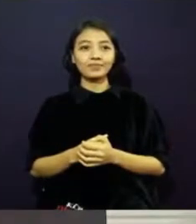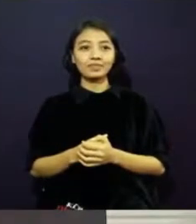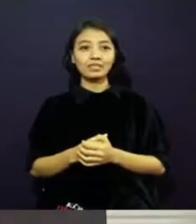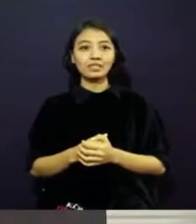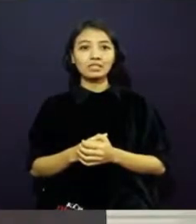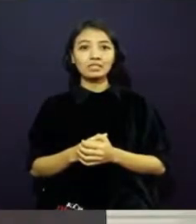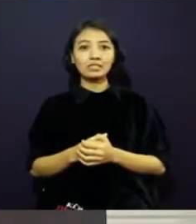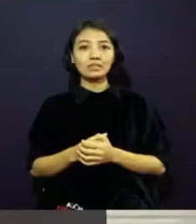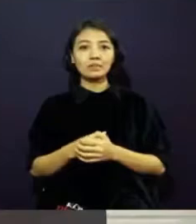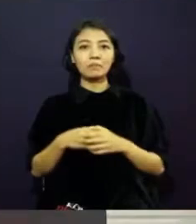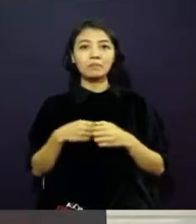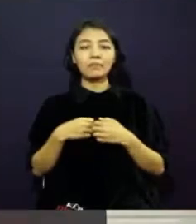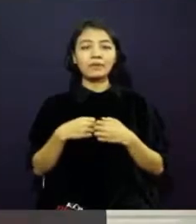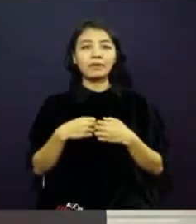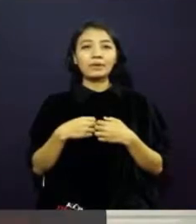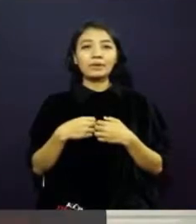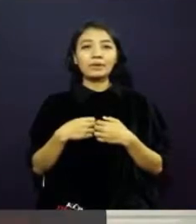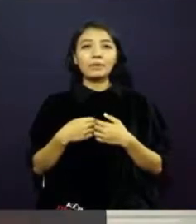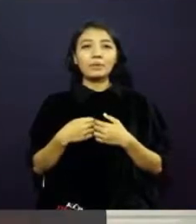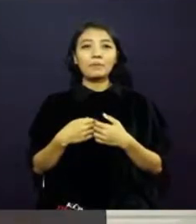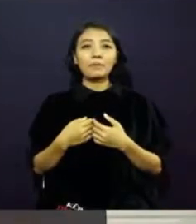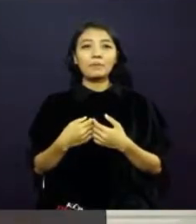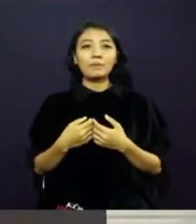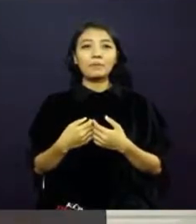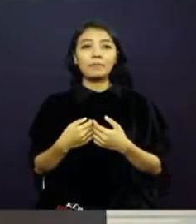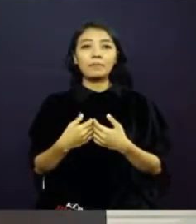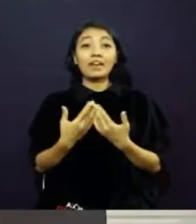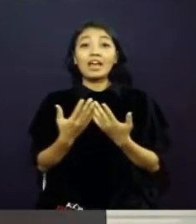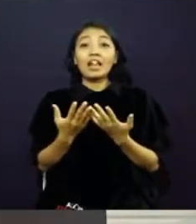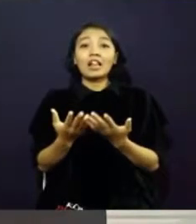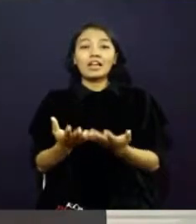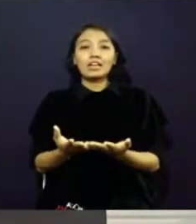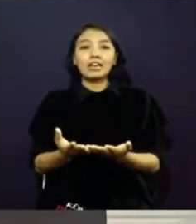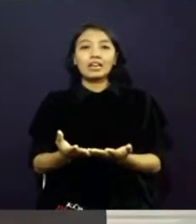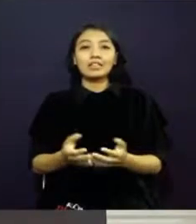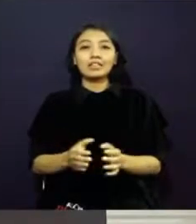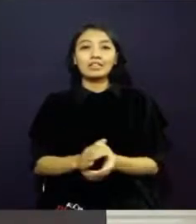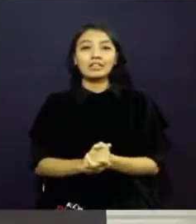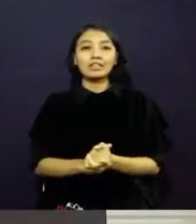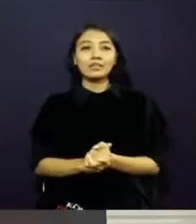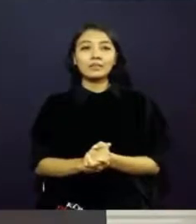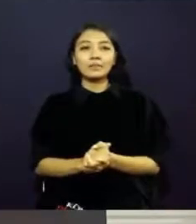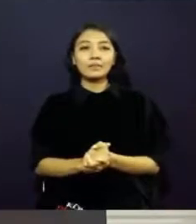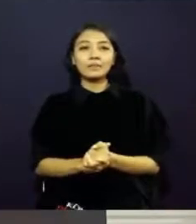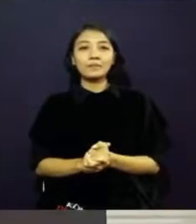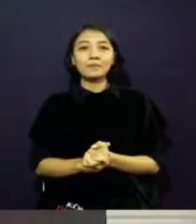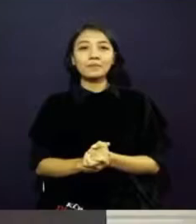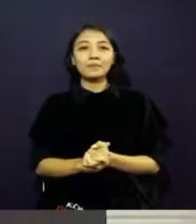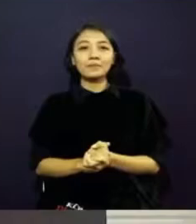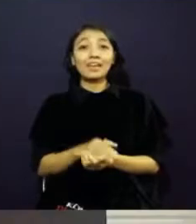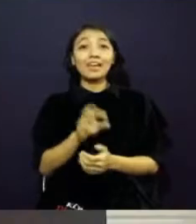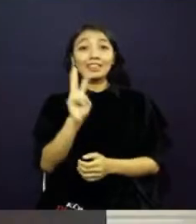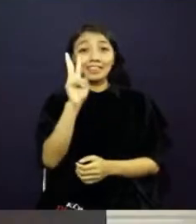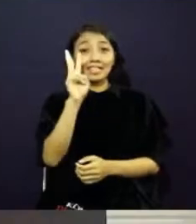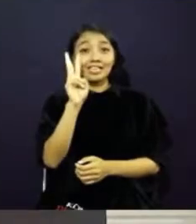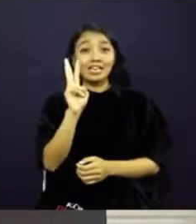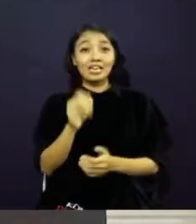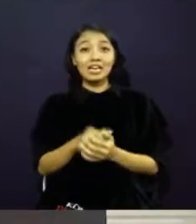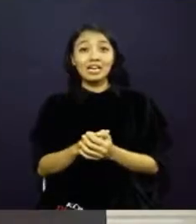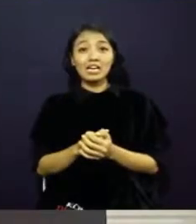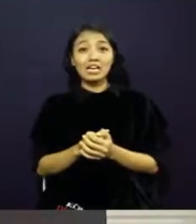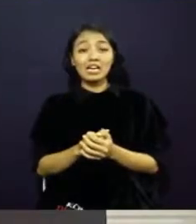bapak abadi dan bergabung dengan para Kudus Di Surga 3 Imam kita